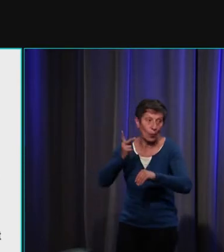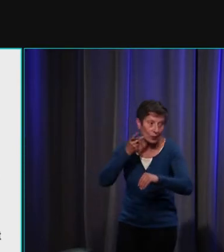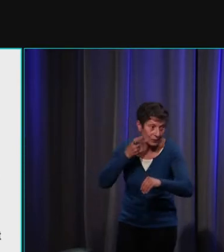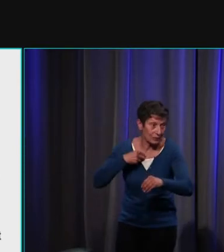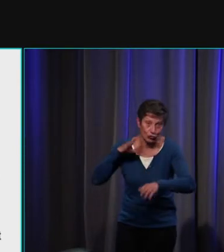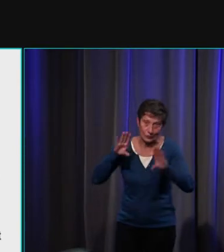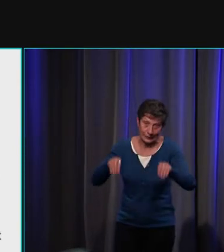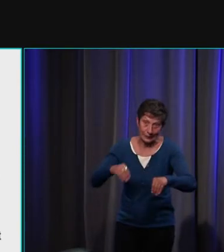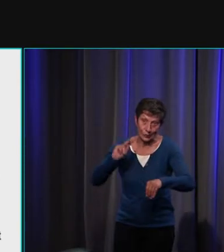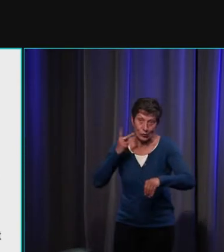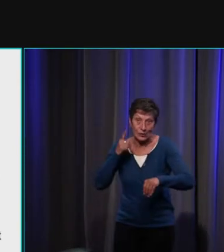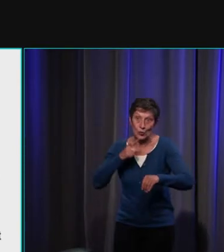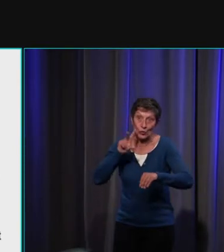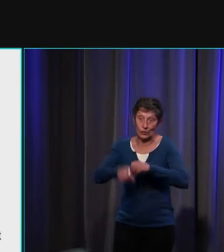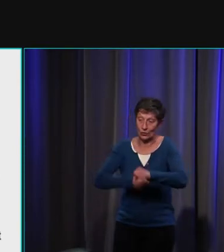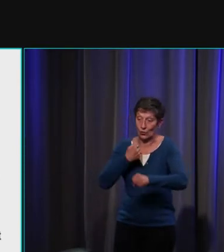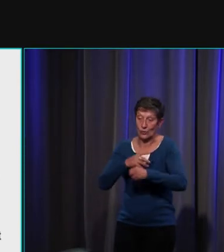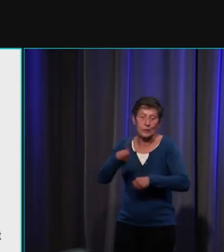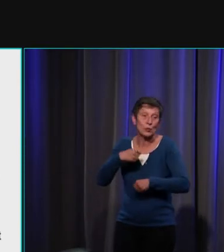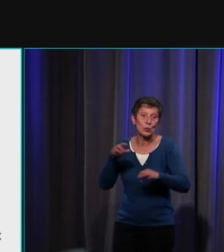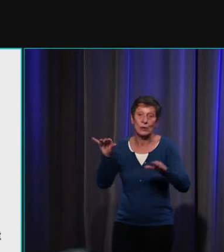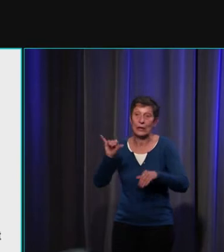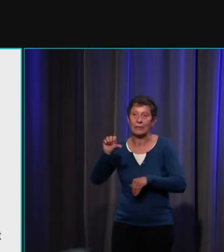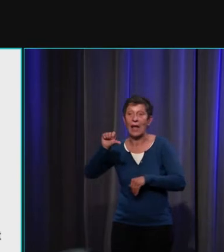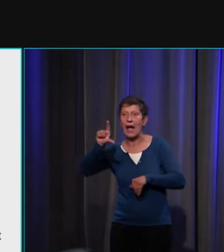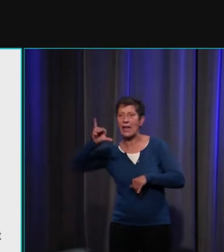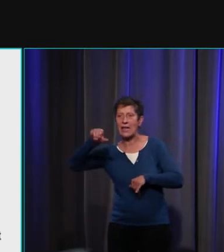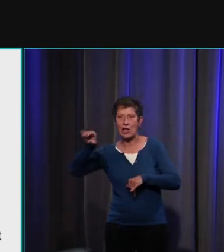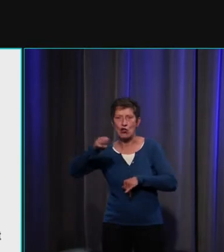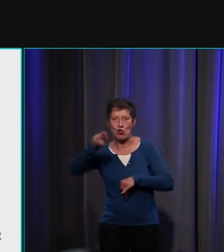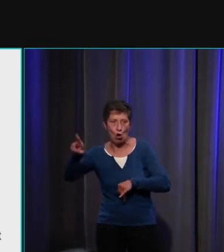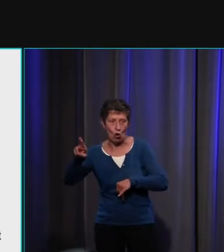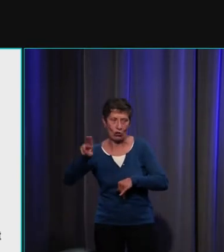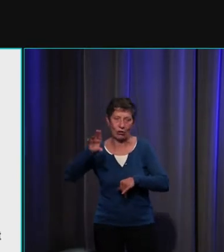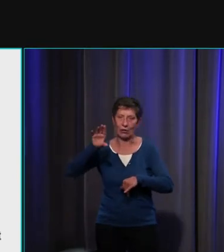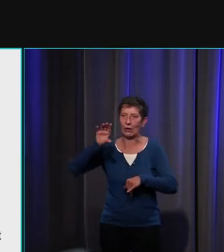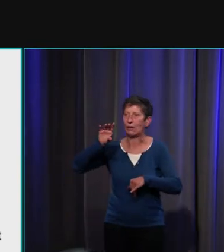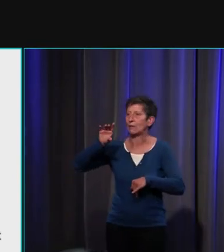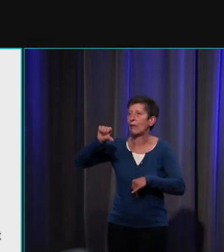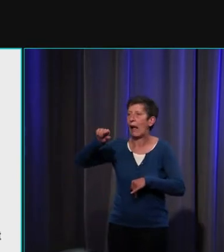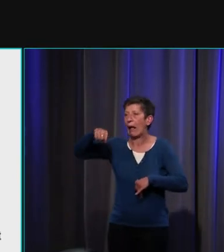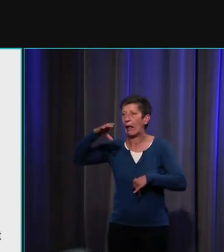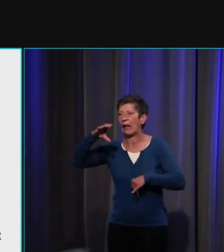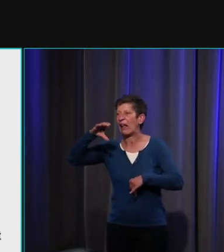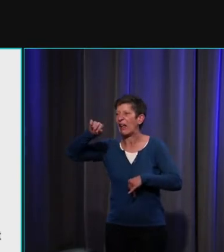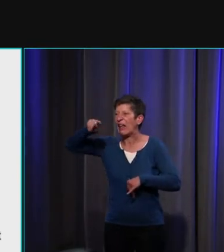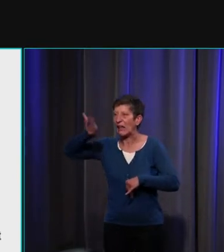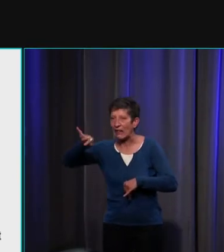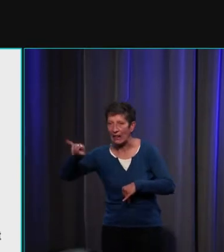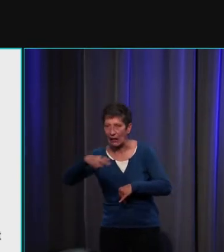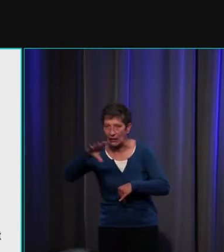une trentaine d'années c'est aliénor d'aquitaine la pauvre aliénor ont gaffé on l'a obligé à